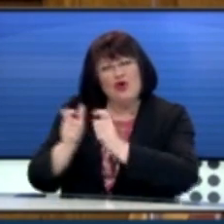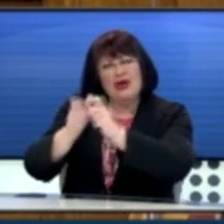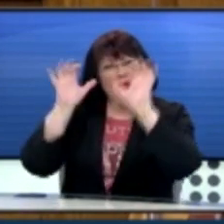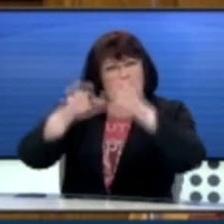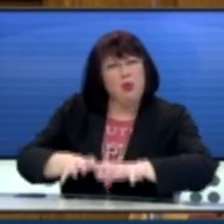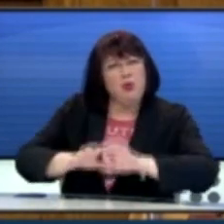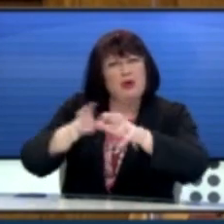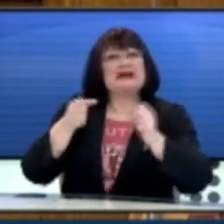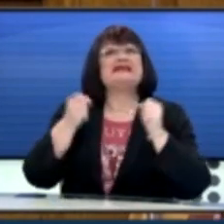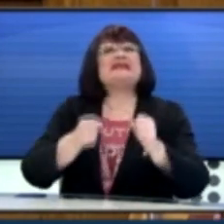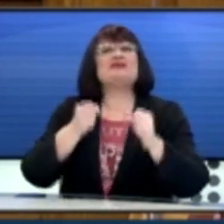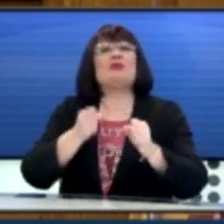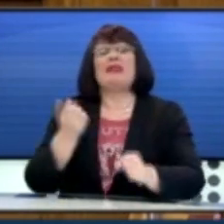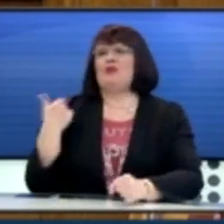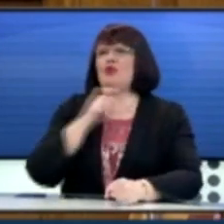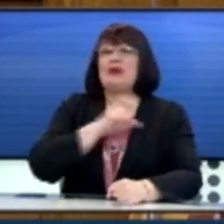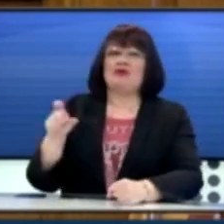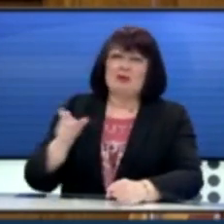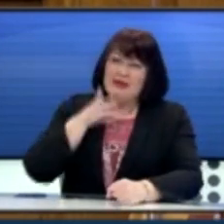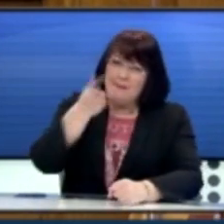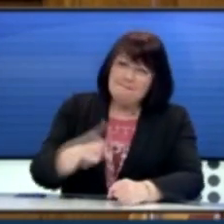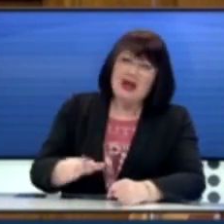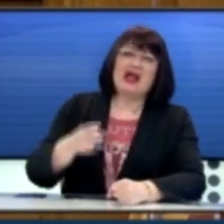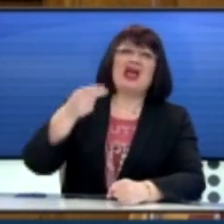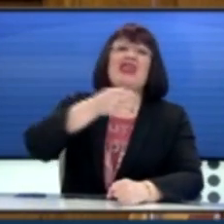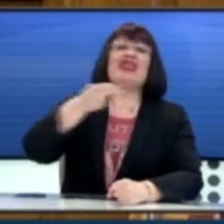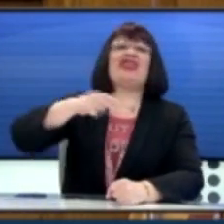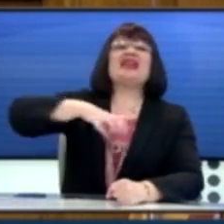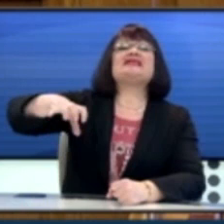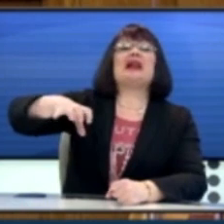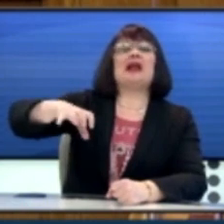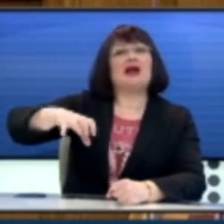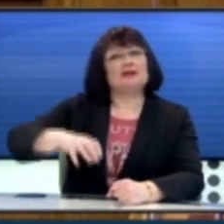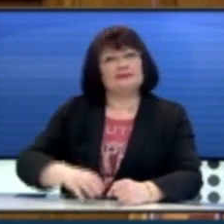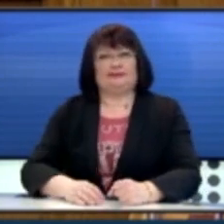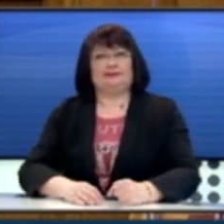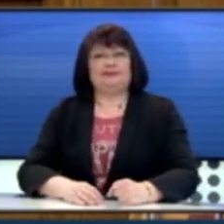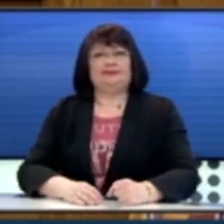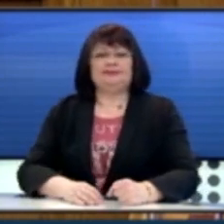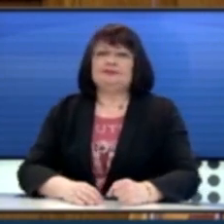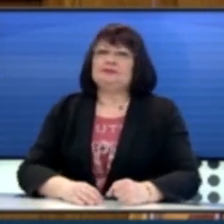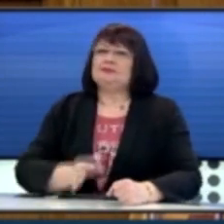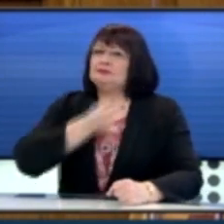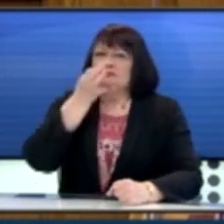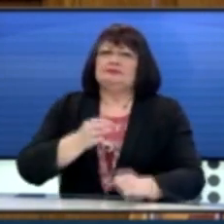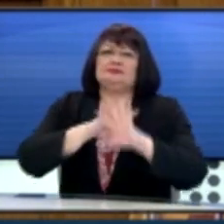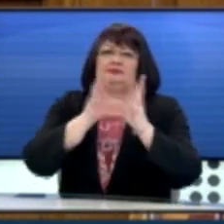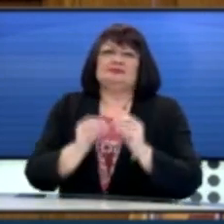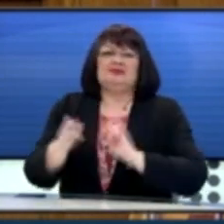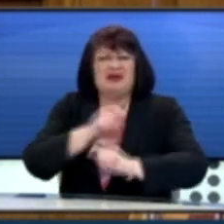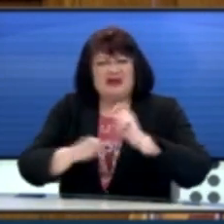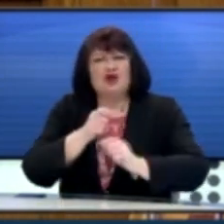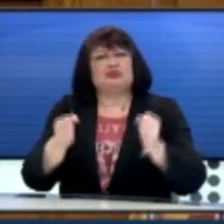σεισμοπαθείς. Εκεί ήμουν την προηγούμενη εβδομάδα στη Θεσσαλία. Δεν μιλάμε βέβαια για συνολικά έργα